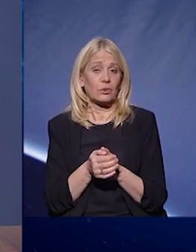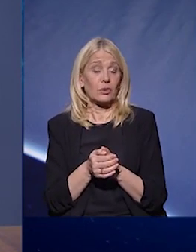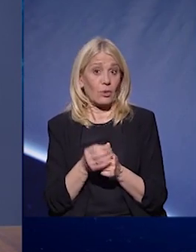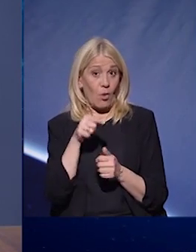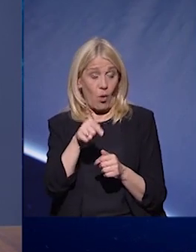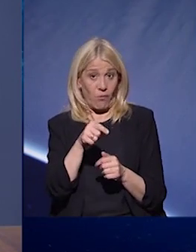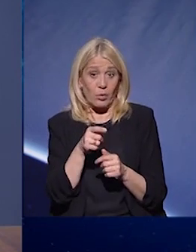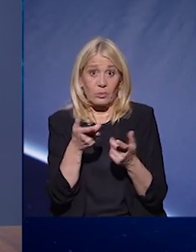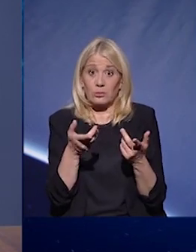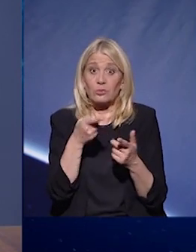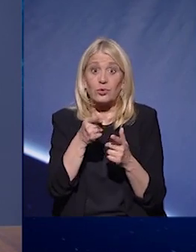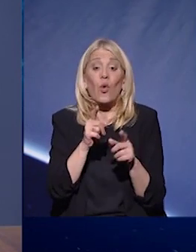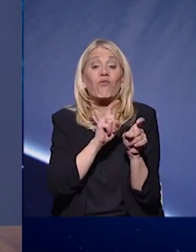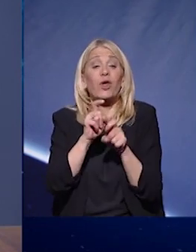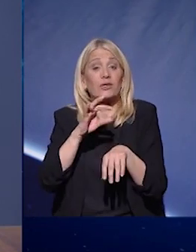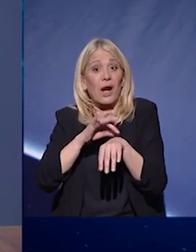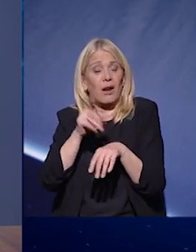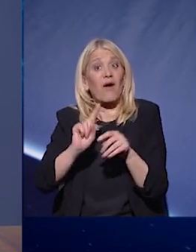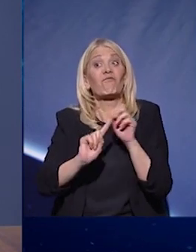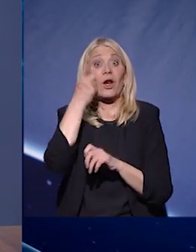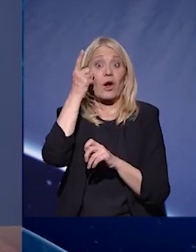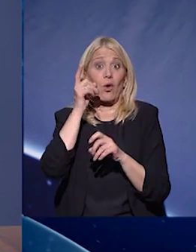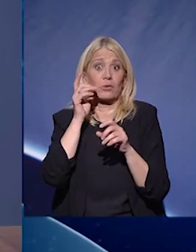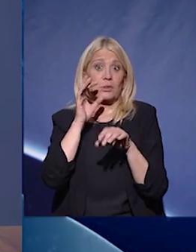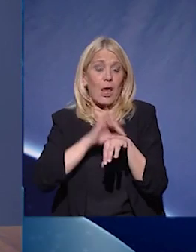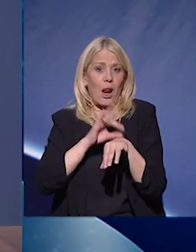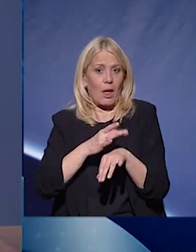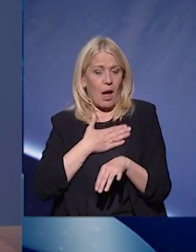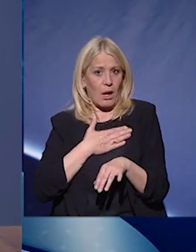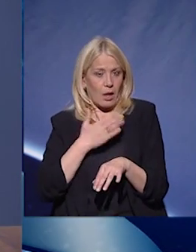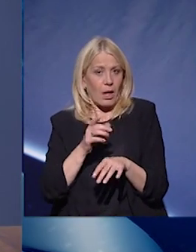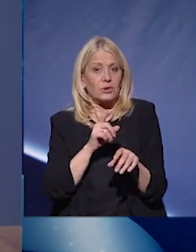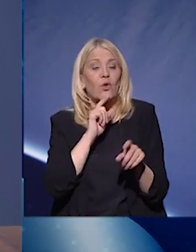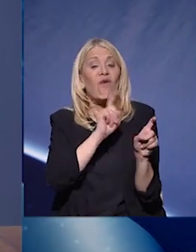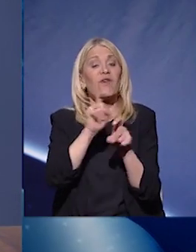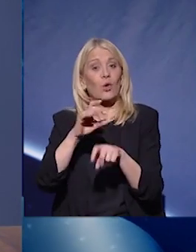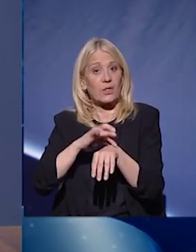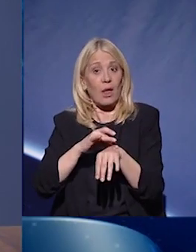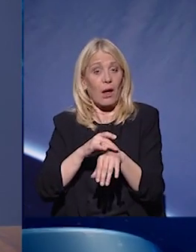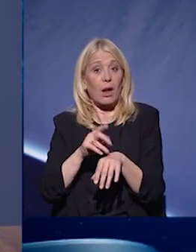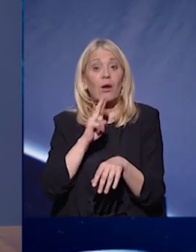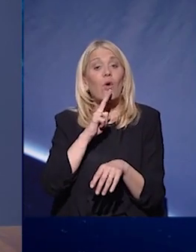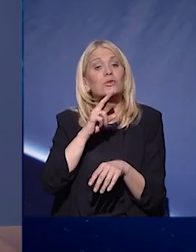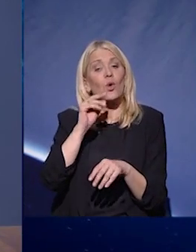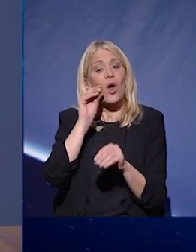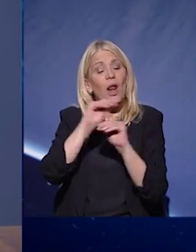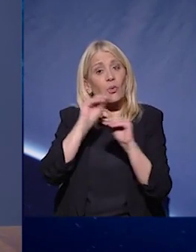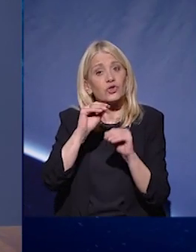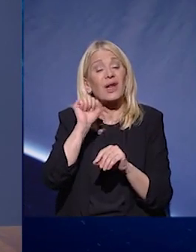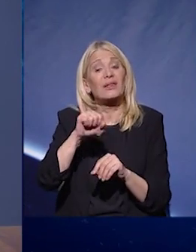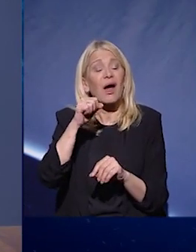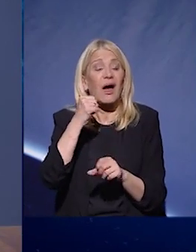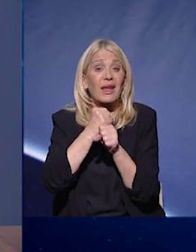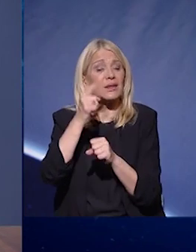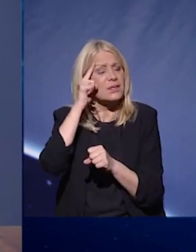Znači, ovo su virusolozi, vrhunski virusolozi naši, koji su naučeni da rade i koji